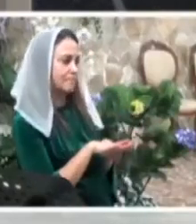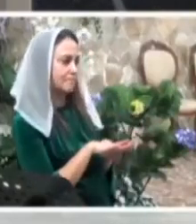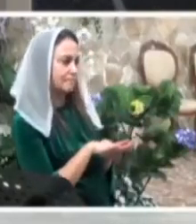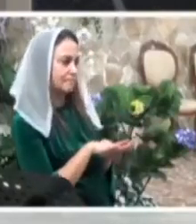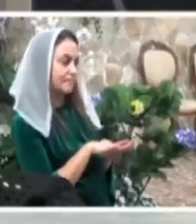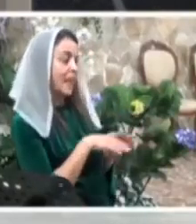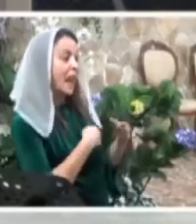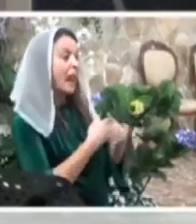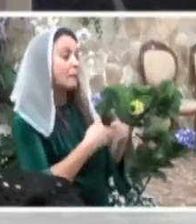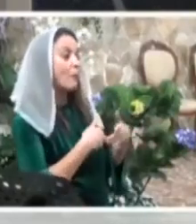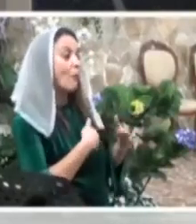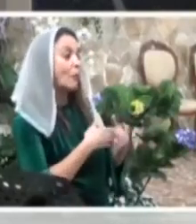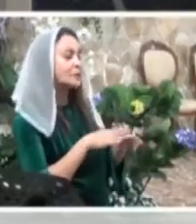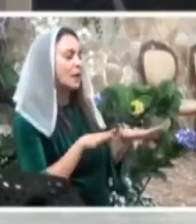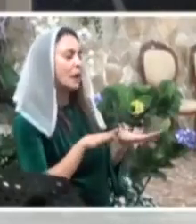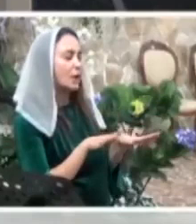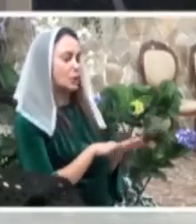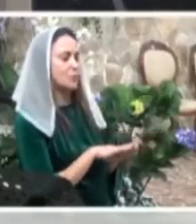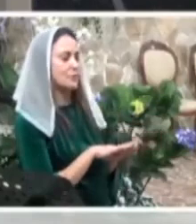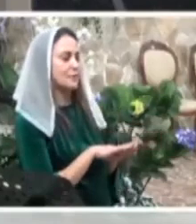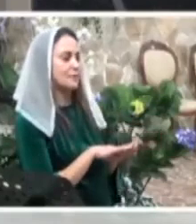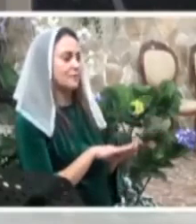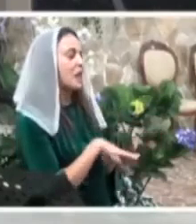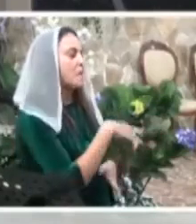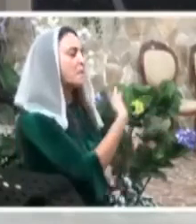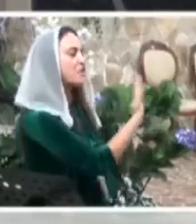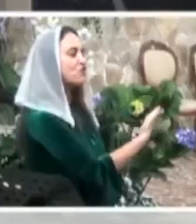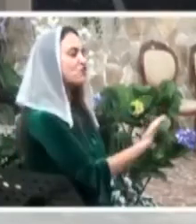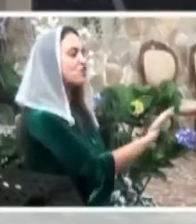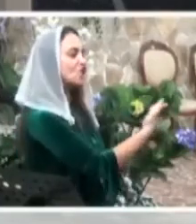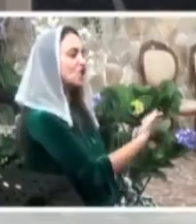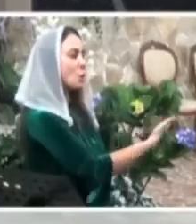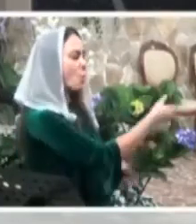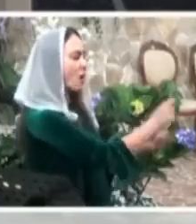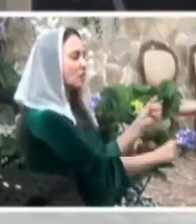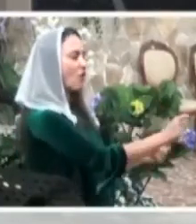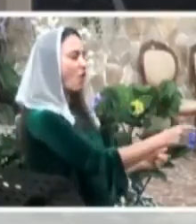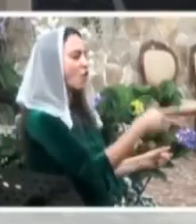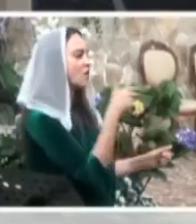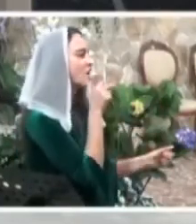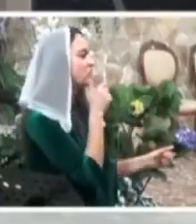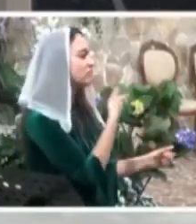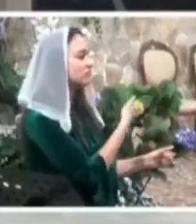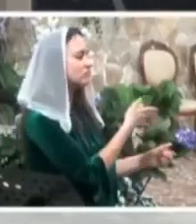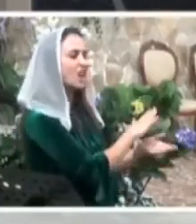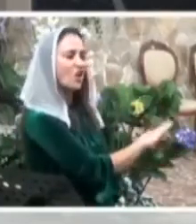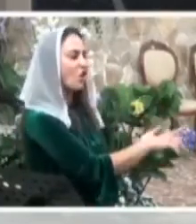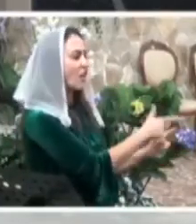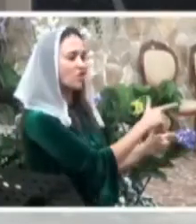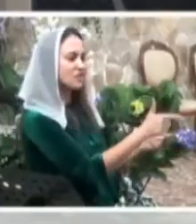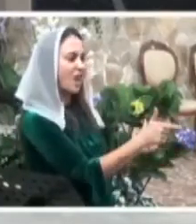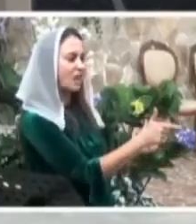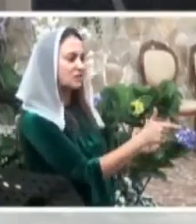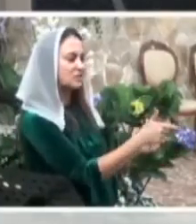La porta per quelle cinque vergini è rimasta chiusa.